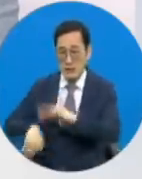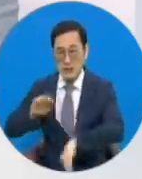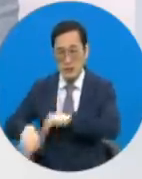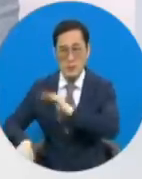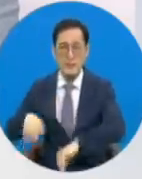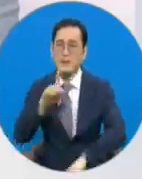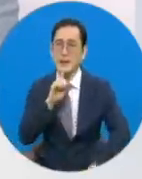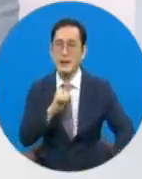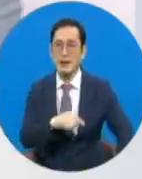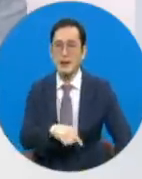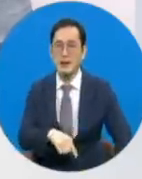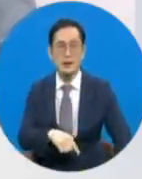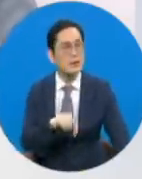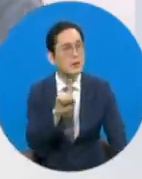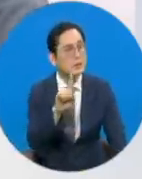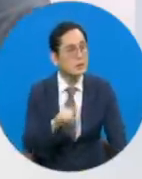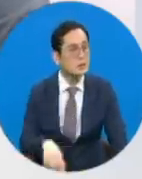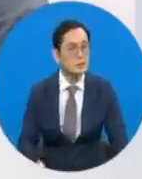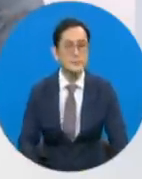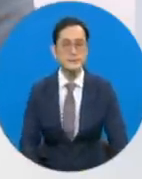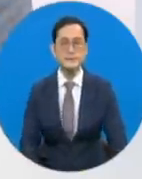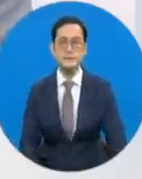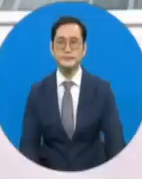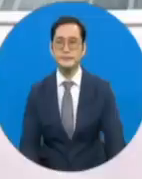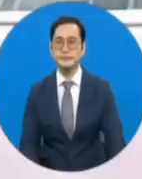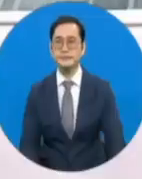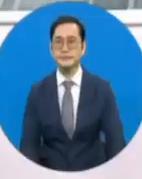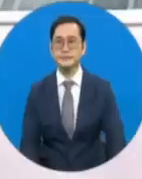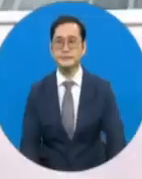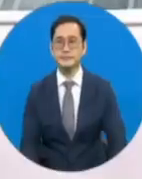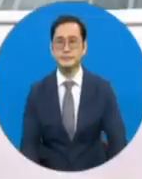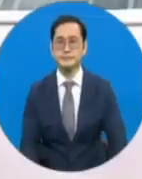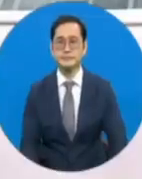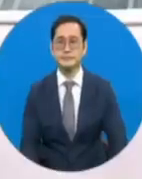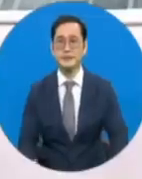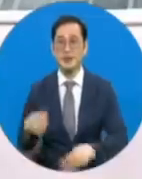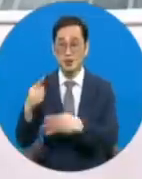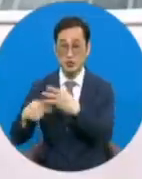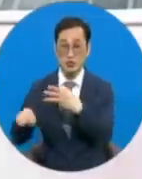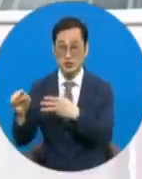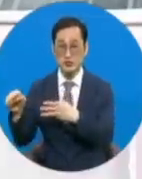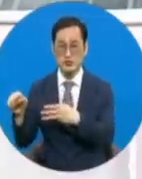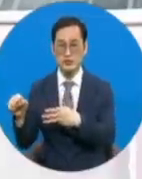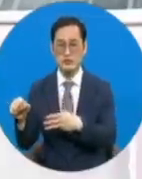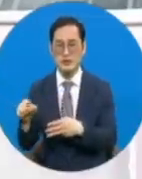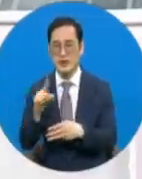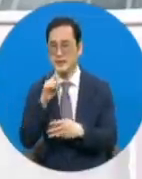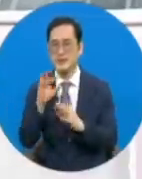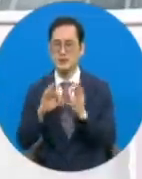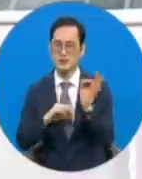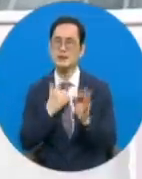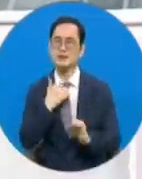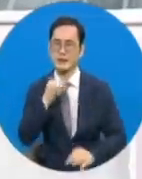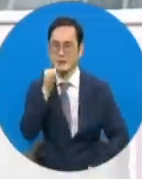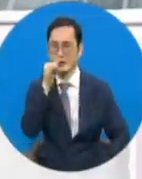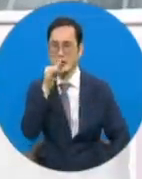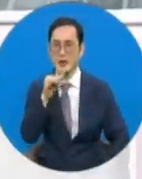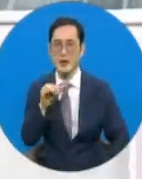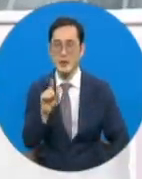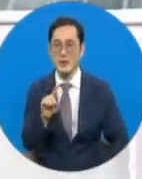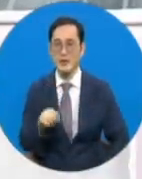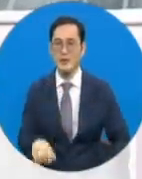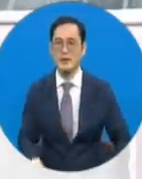해석들도 보이거든요. 우선 뭐 원인 제공을 윤석열 대통령이 한 부분도 있죠. 예를 들면 어떤 양안